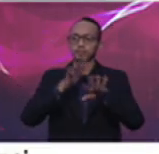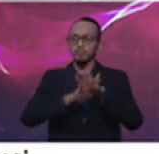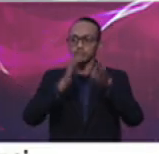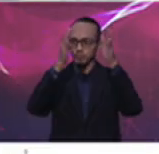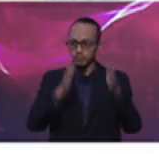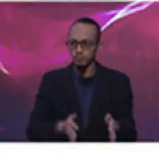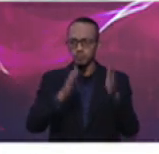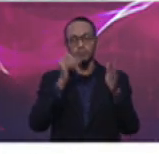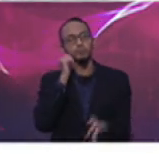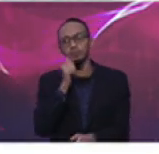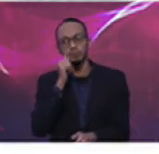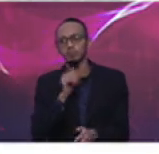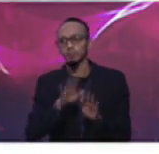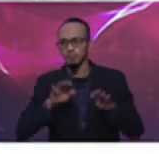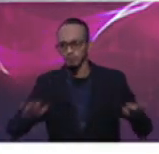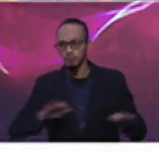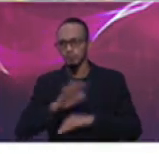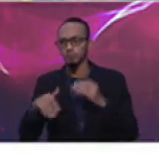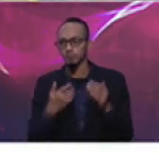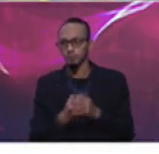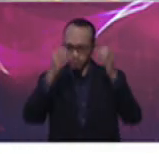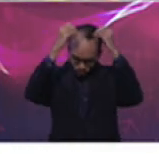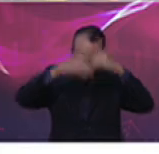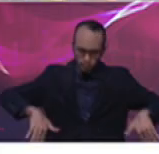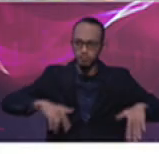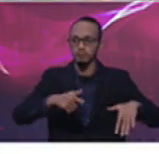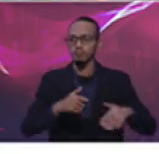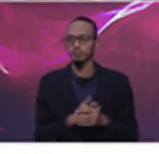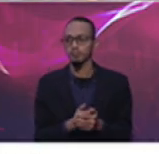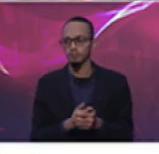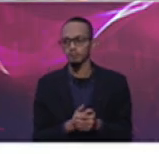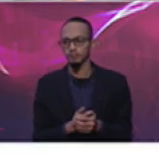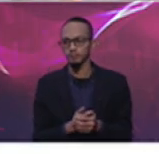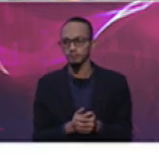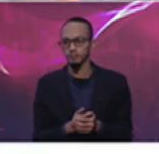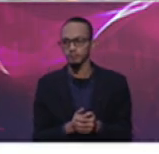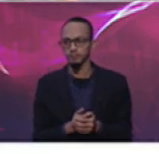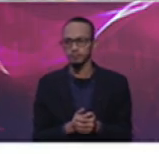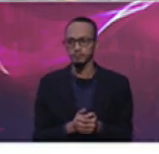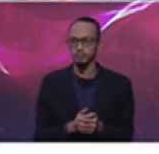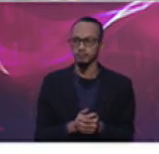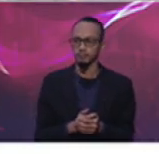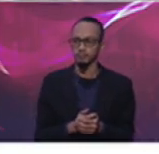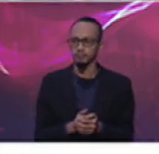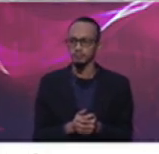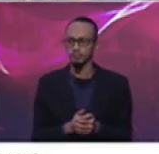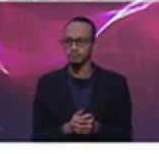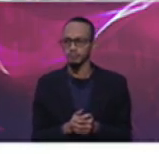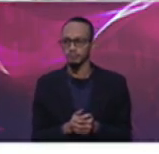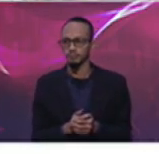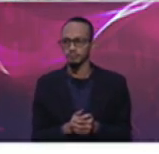اللا بتشو مق تم استهدا مدره اسما من الطيران الحرب الاسرائ هذ الاى